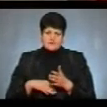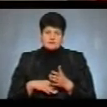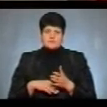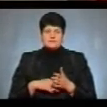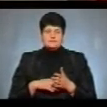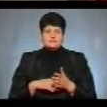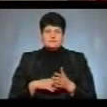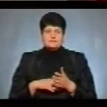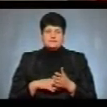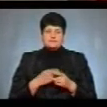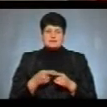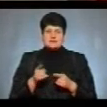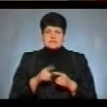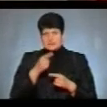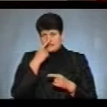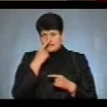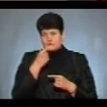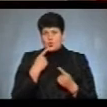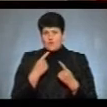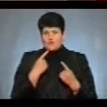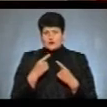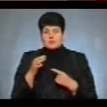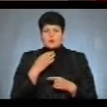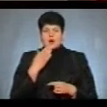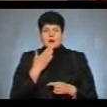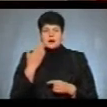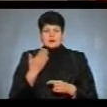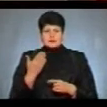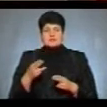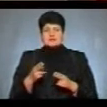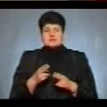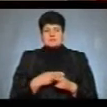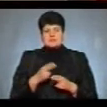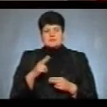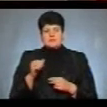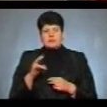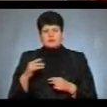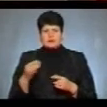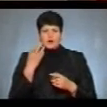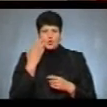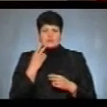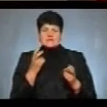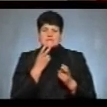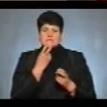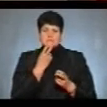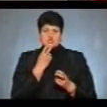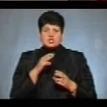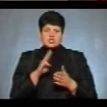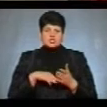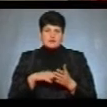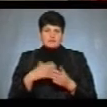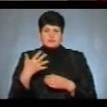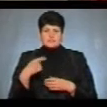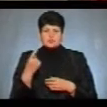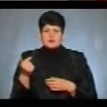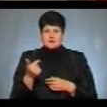ми недавно говорили про агітацію без вихідних даних, коли досить смішні, скажімо так, штрафи, це 51 гривня, це